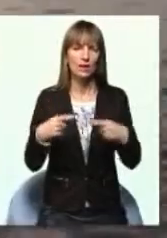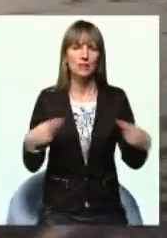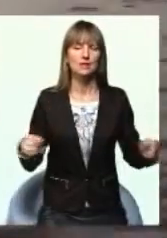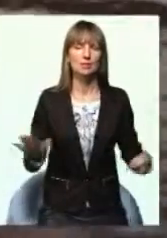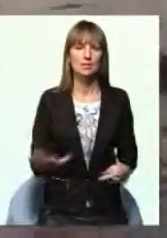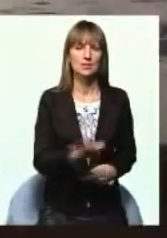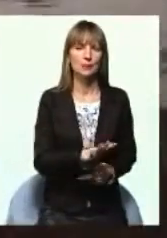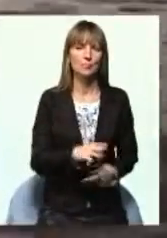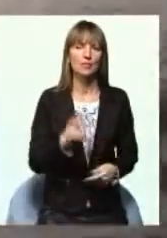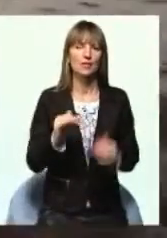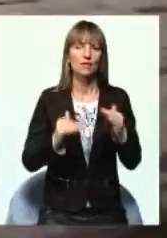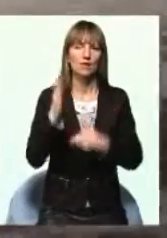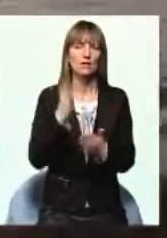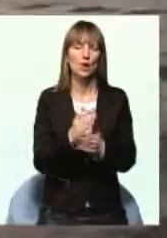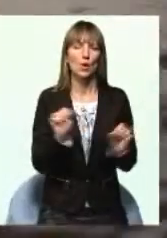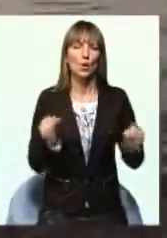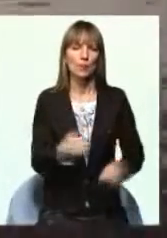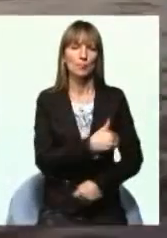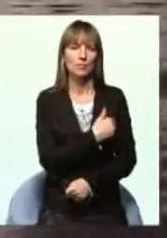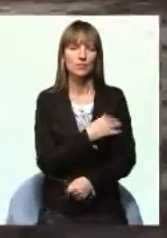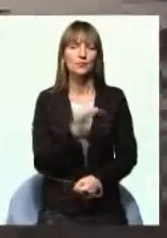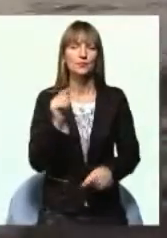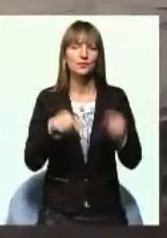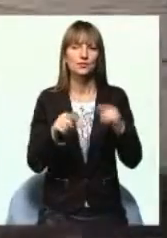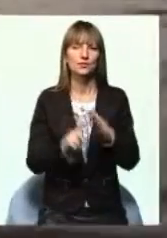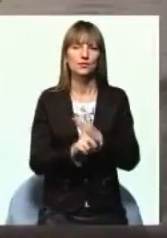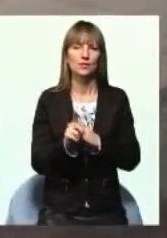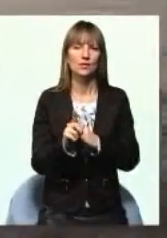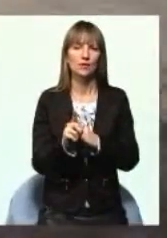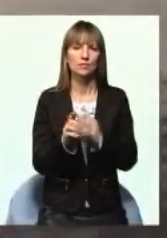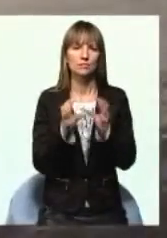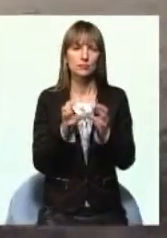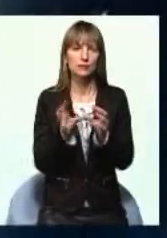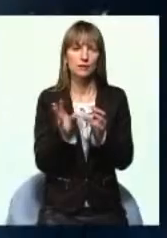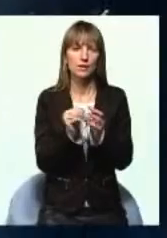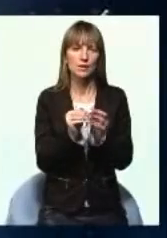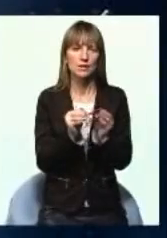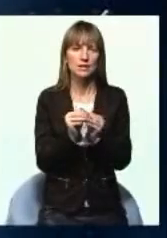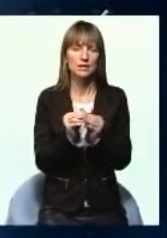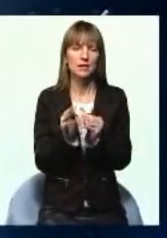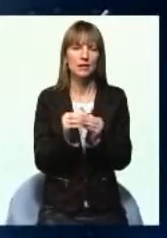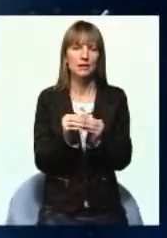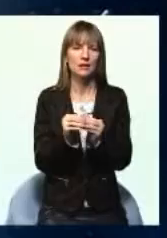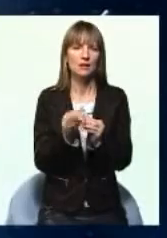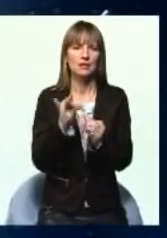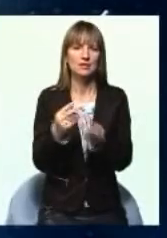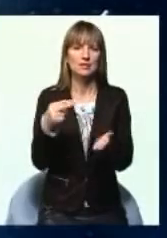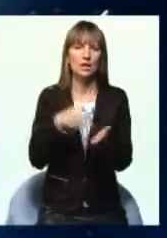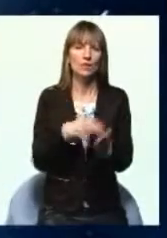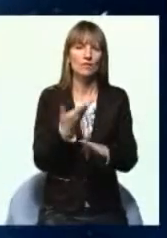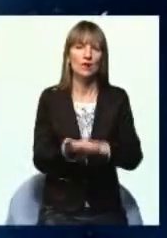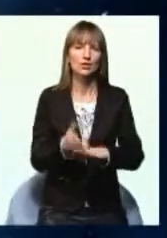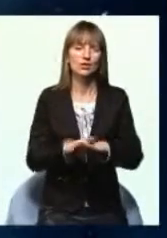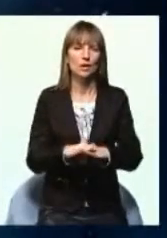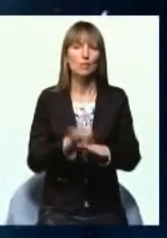вище. На висоті панує холодна температура, і крапельки починають примерзати одна до одної, стають важкими. І врешті настає